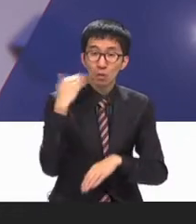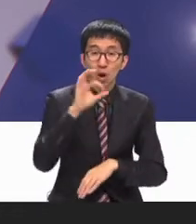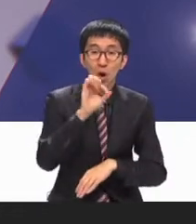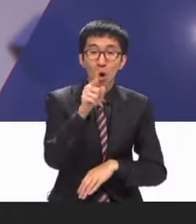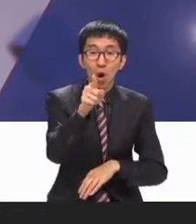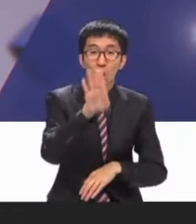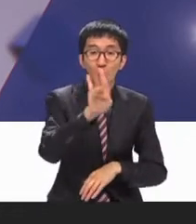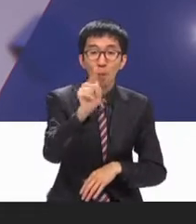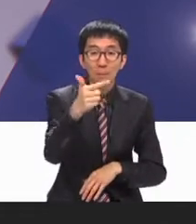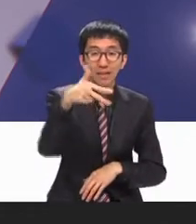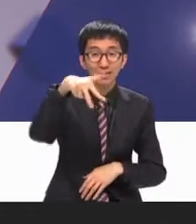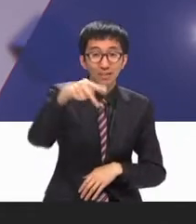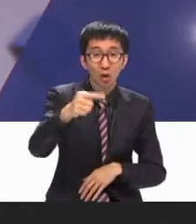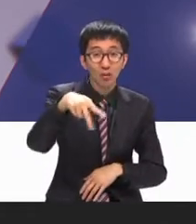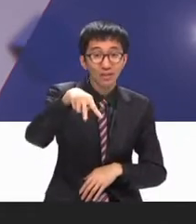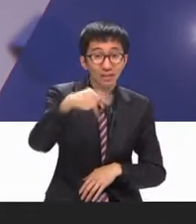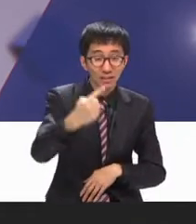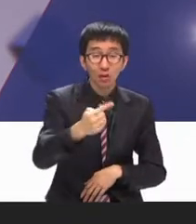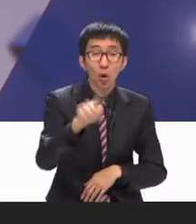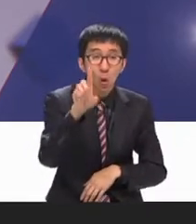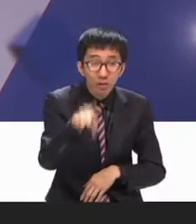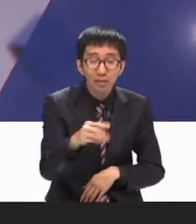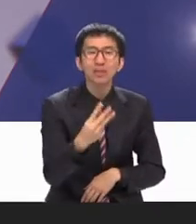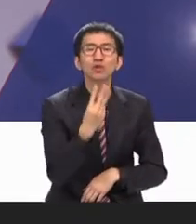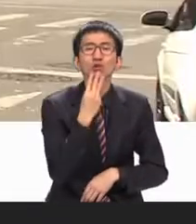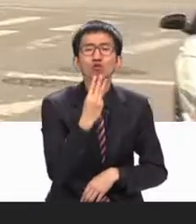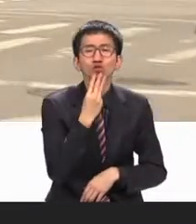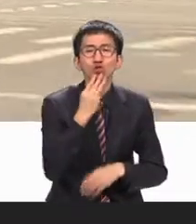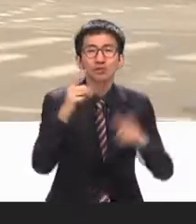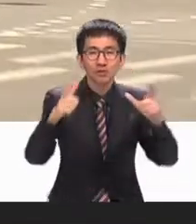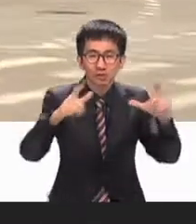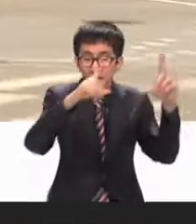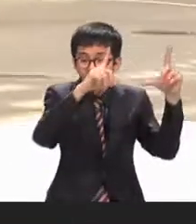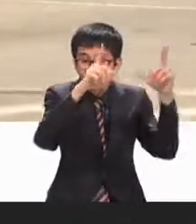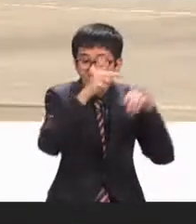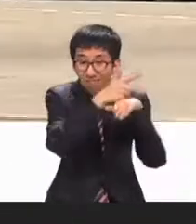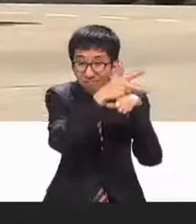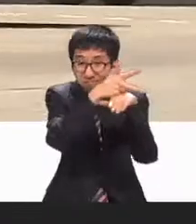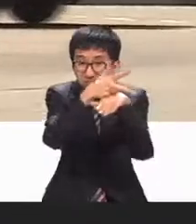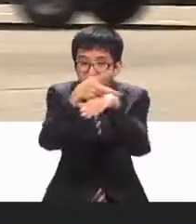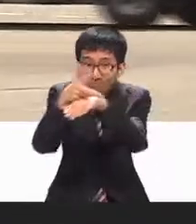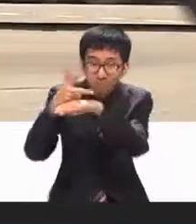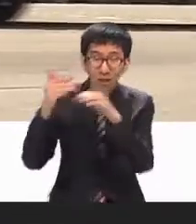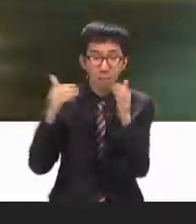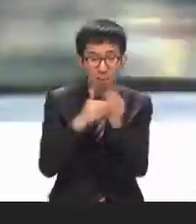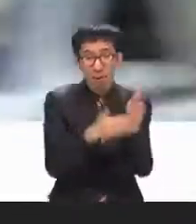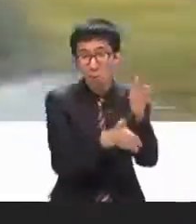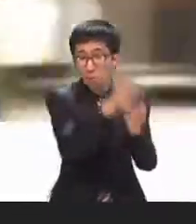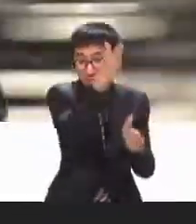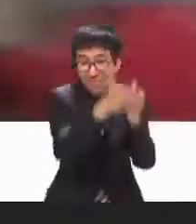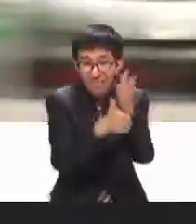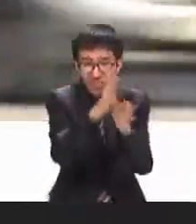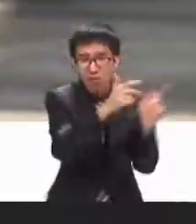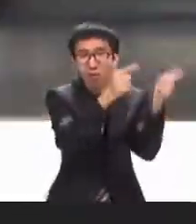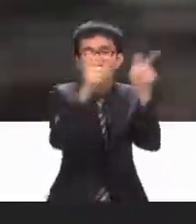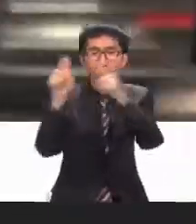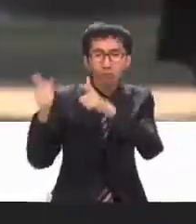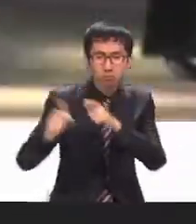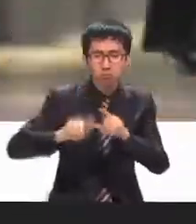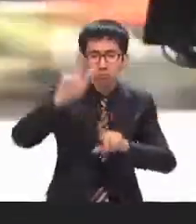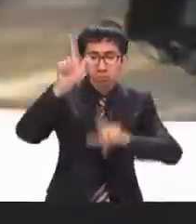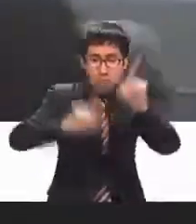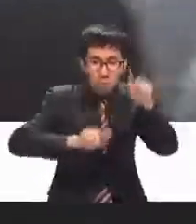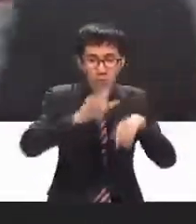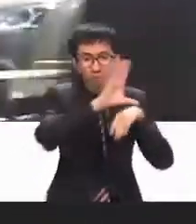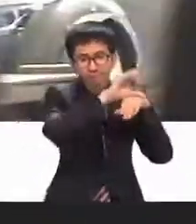영화도 우리나라 서울에 와서 촬영했는데 서울에 와서 촬영 했으면 서울의 여러 가지로 빌딩이 라든가 이런 모습들이 나와야 될 것